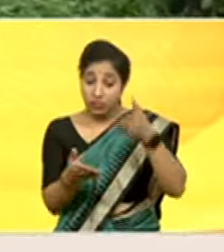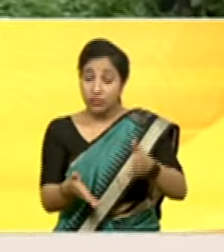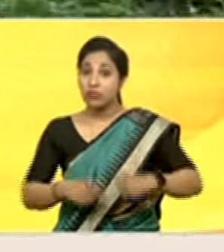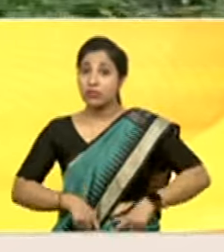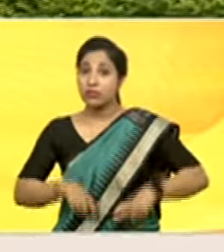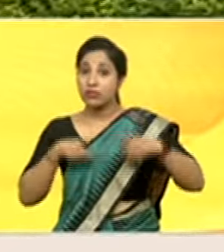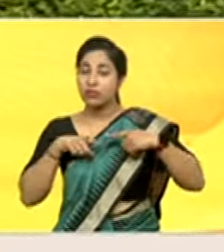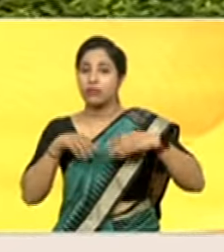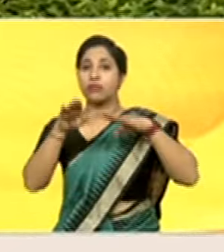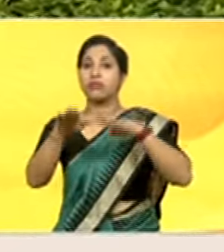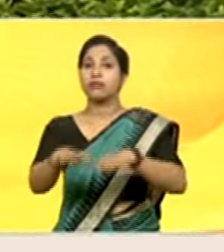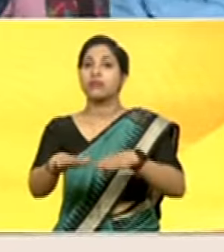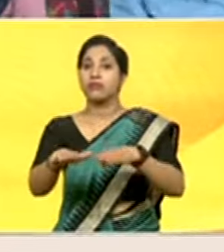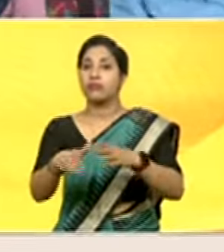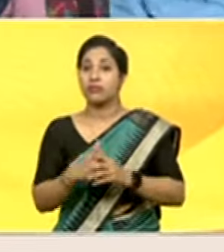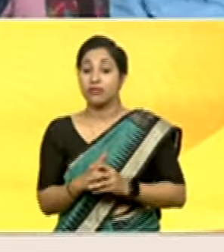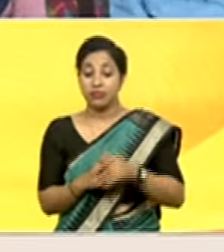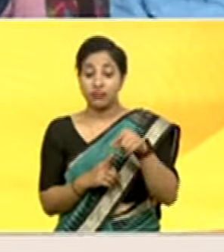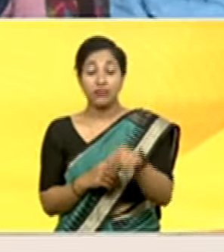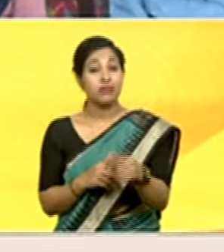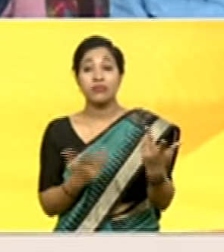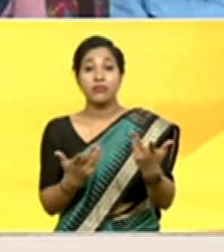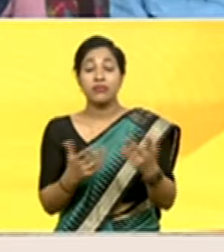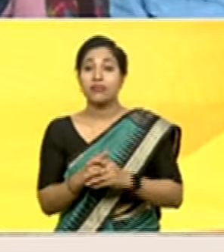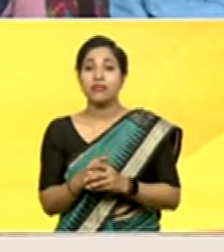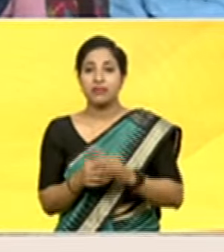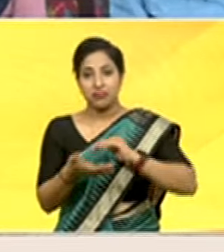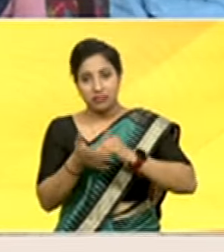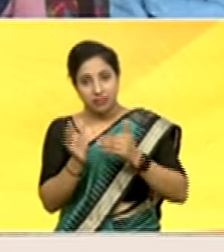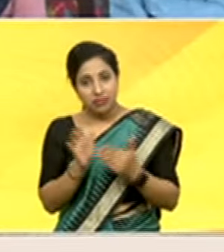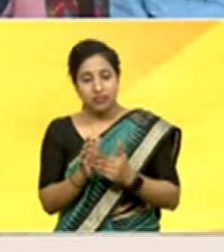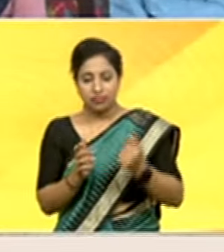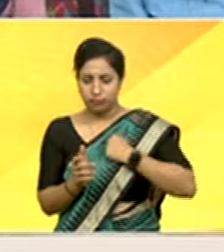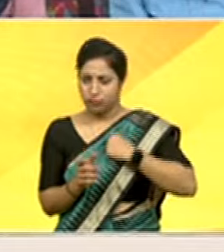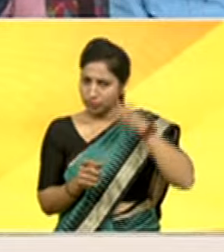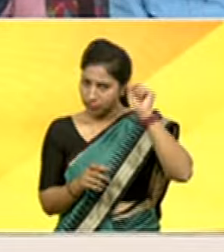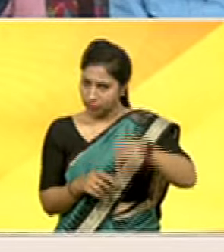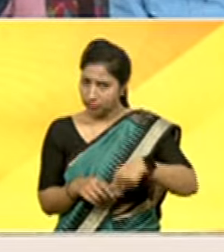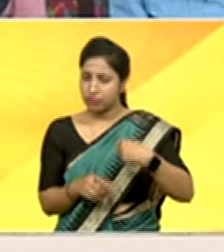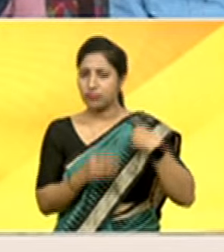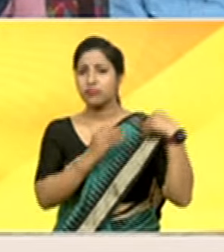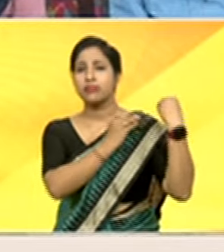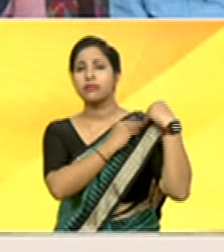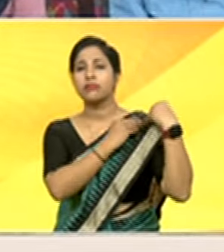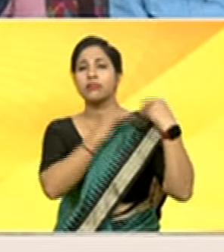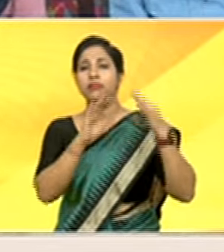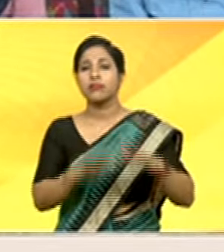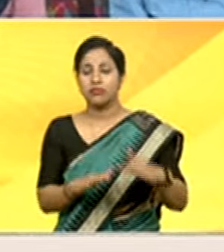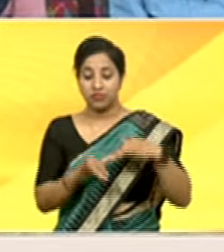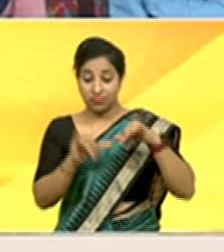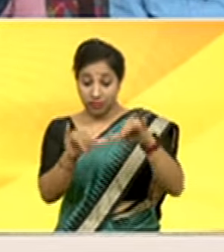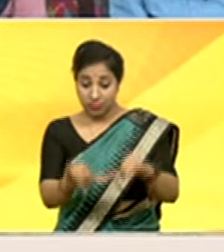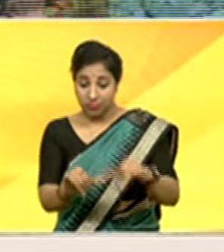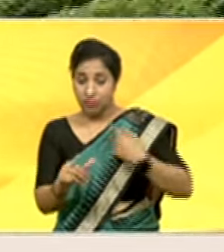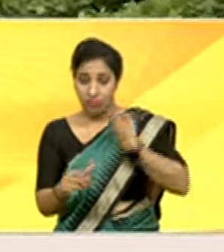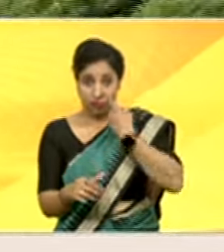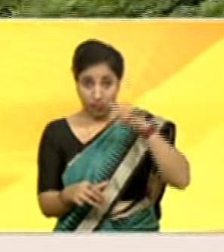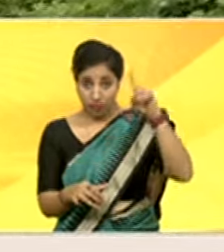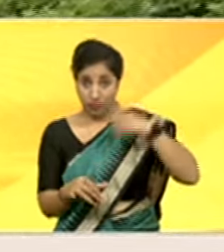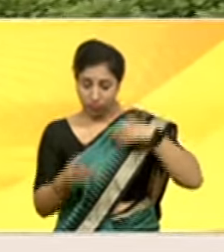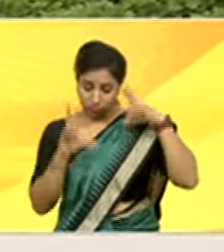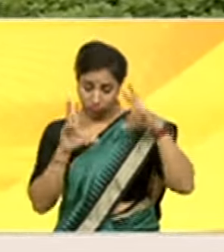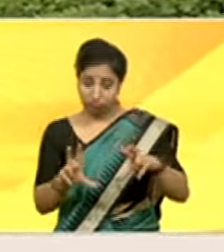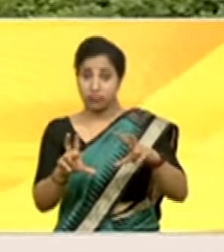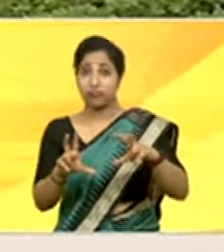जीवन का आधार है इसलिए हमारा भी कर्तवे हैं कि हम धर्ती मा का भी ख्याल रखे